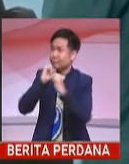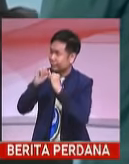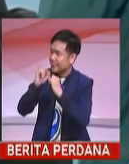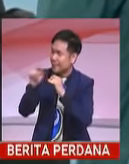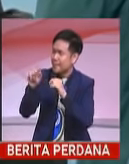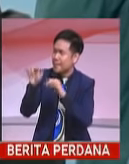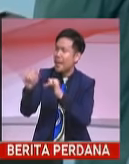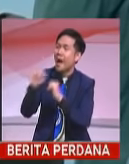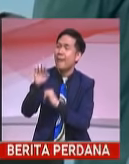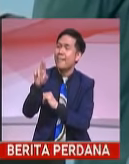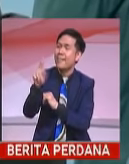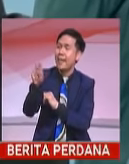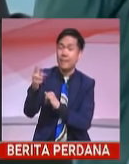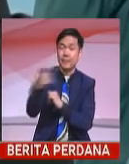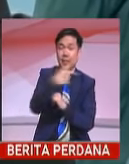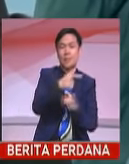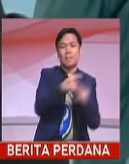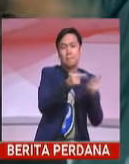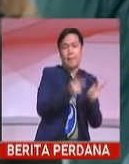Seri Hartamas, Kuala Lumpur.